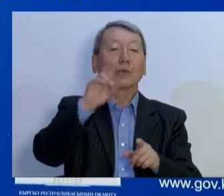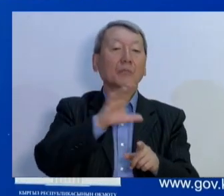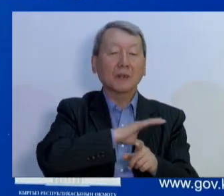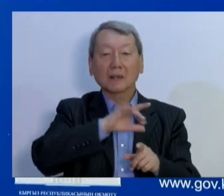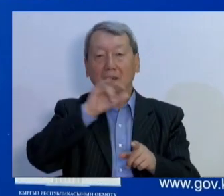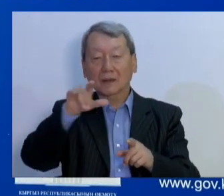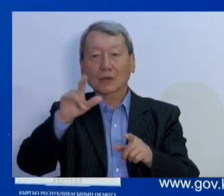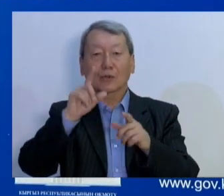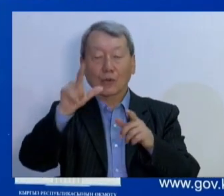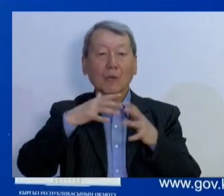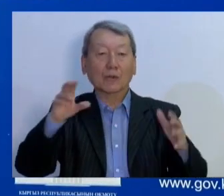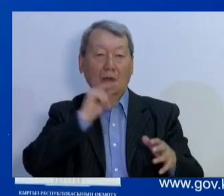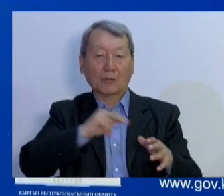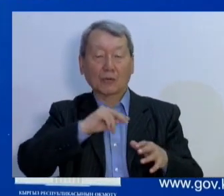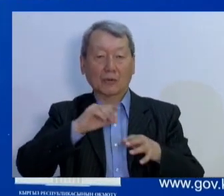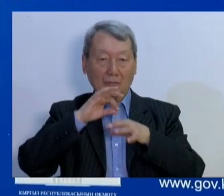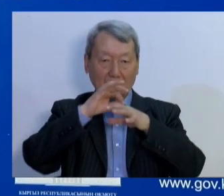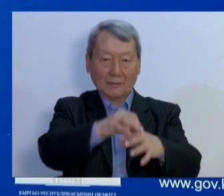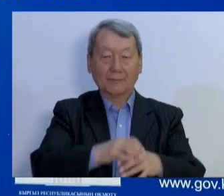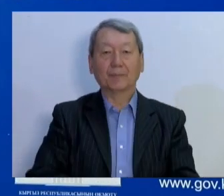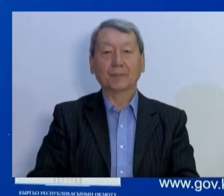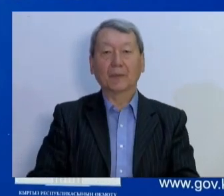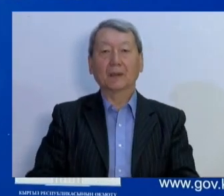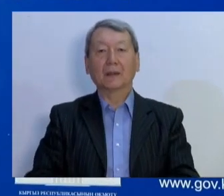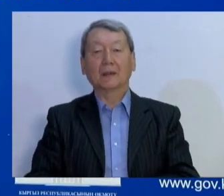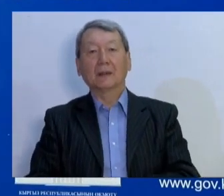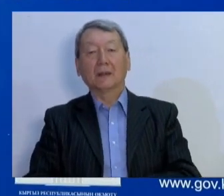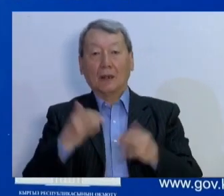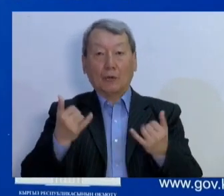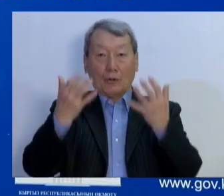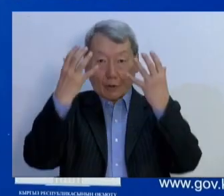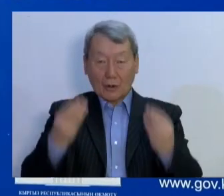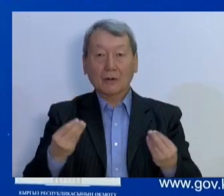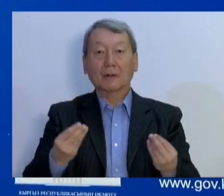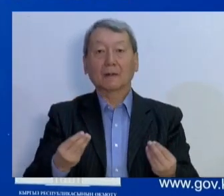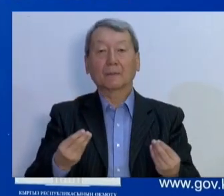жанагы очоктордун ичинде чоң жумуштарды алып барып атабыз. Бүгүнкү күндө